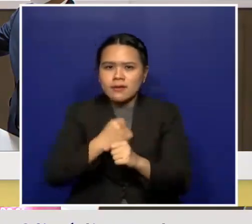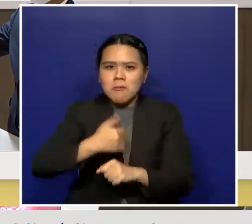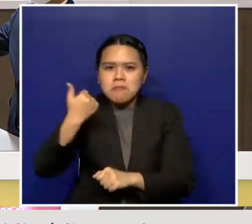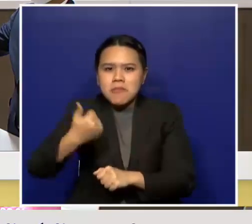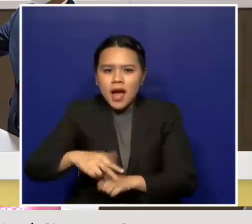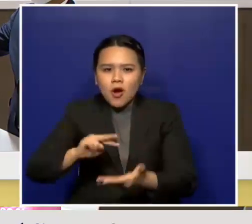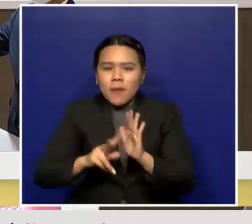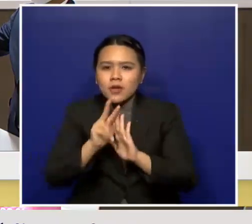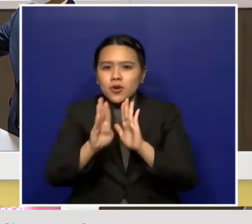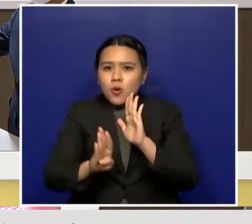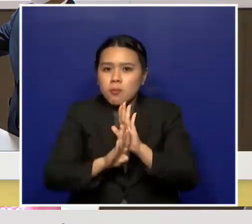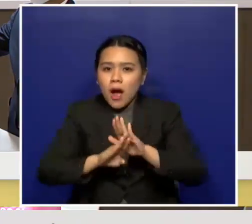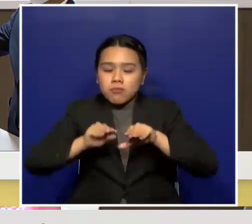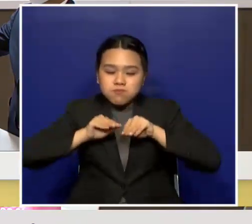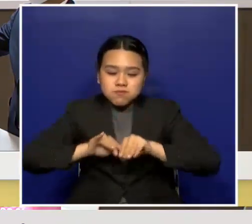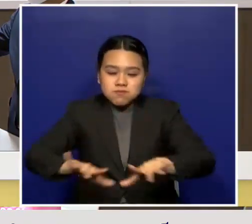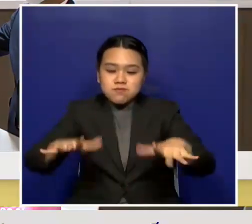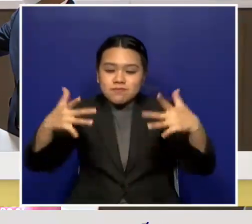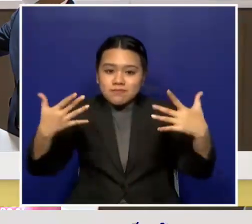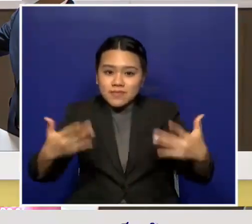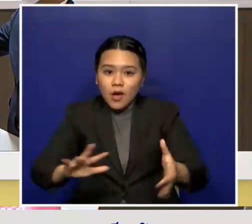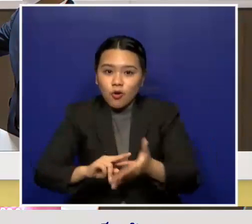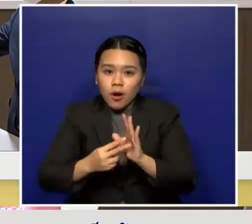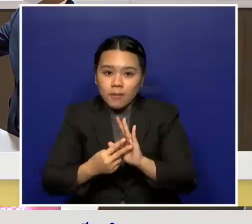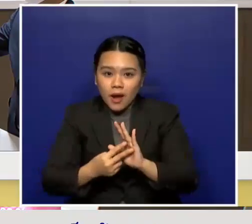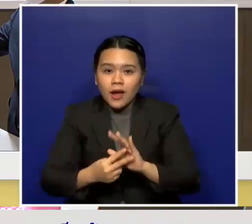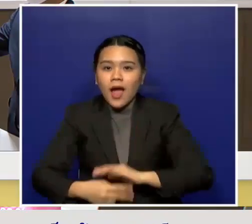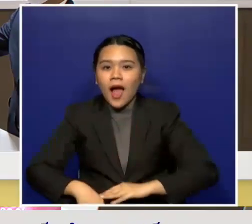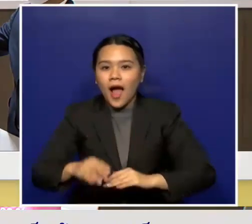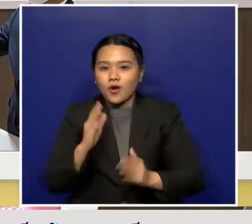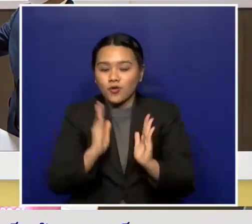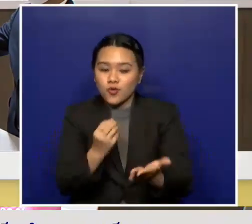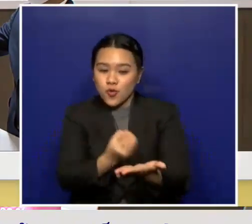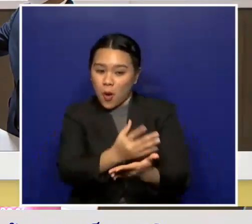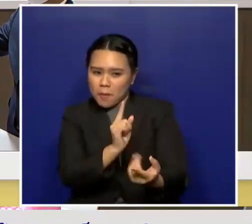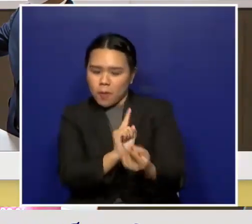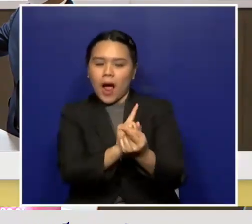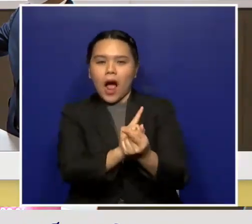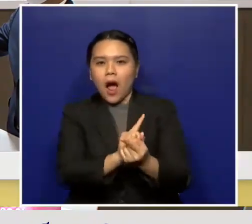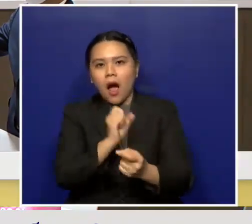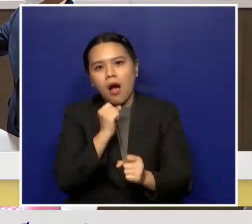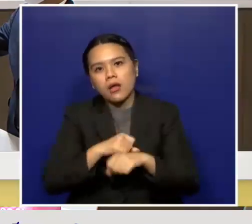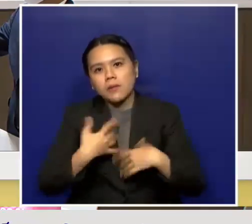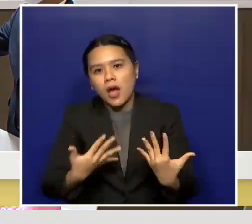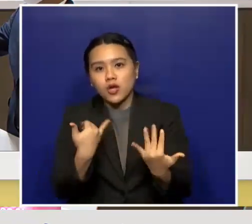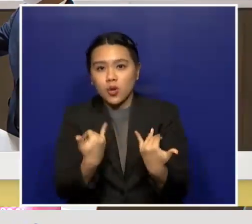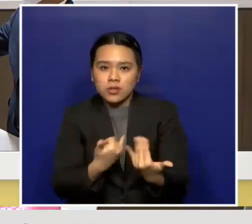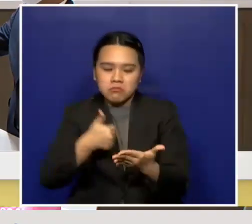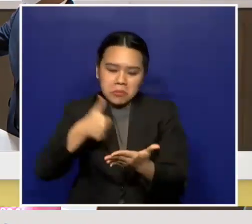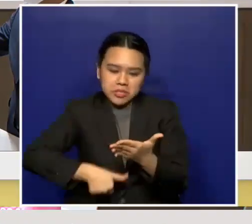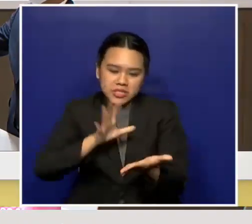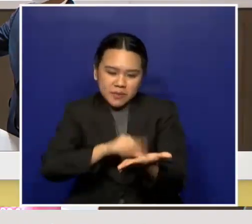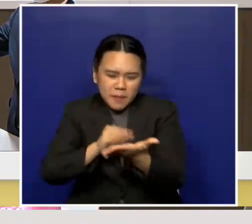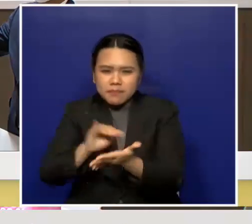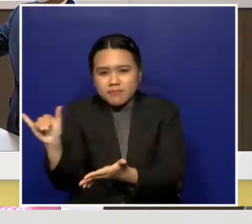นโยบายหาเสียงทำไมพอเจอที่เจ้าสัวเป็นไงครับหงายเก๋งเลยจนป่านนี้ยังไม่ได้เก็บเลยผมไม่ต้